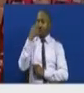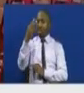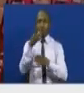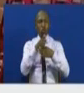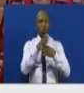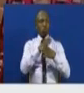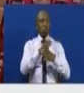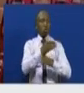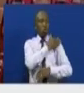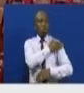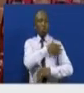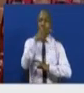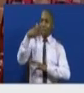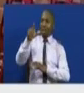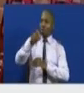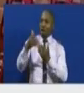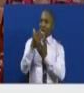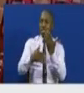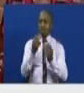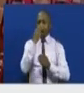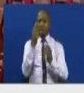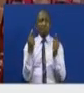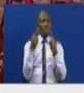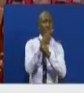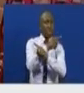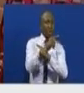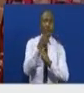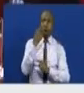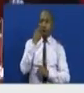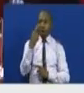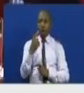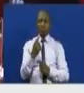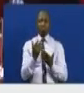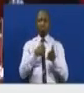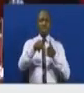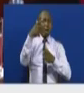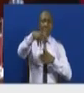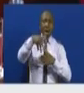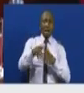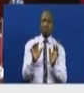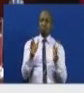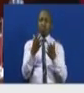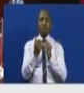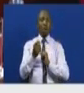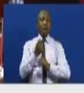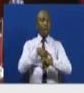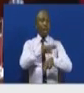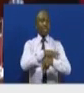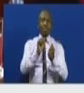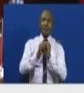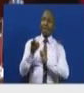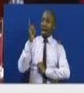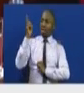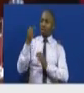maji. Baadhi ya wananchi bado wana mtazamo tofauti, ambao wanaona si haki kulipa maji kwa kuwa ni rasilimali asili na hivyo kutaka kutumia maji